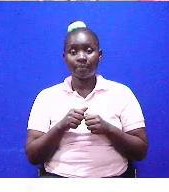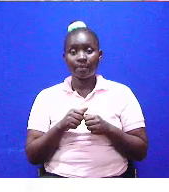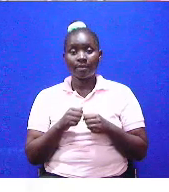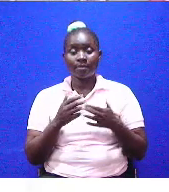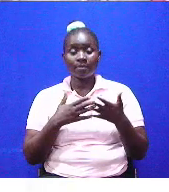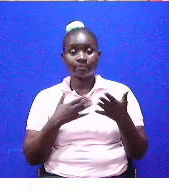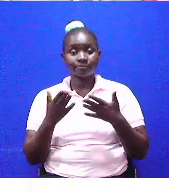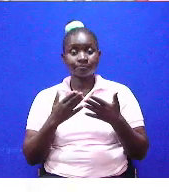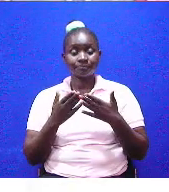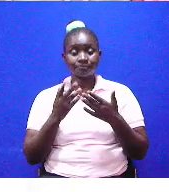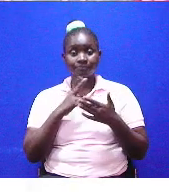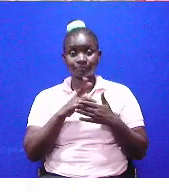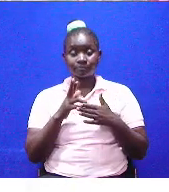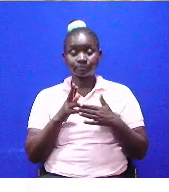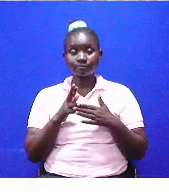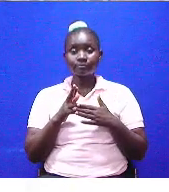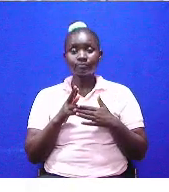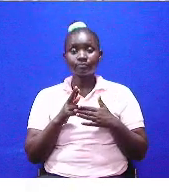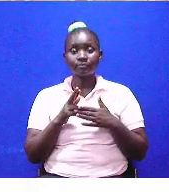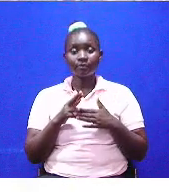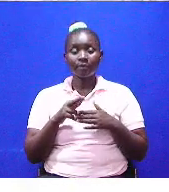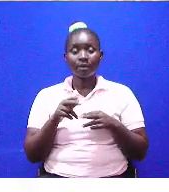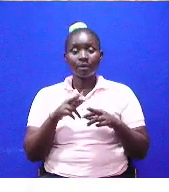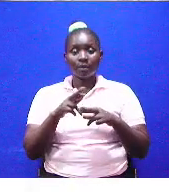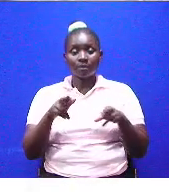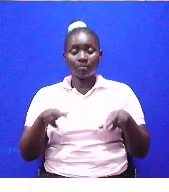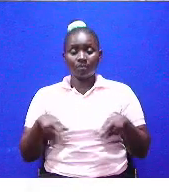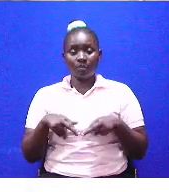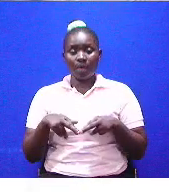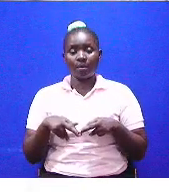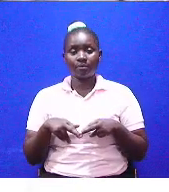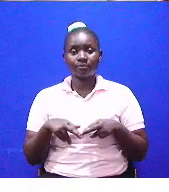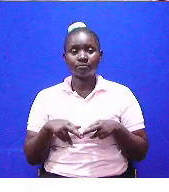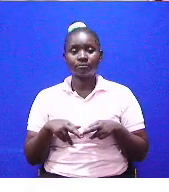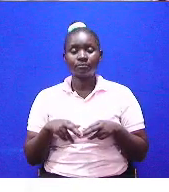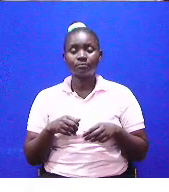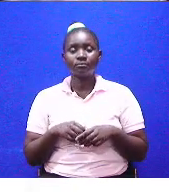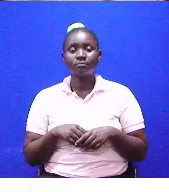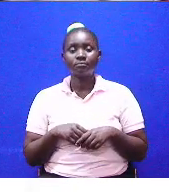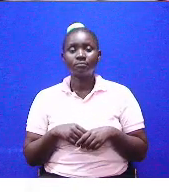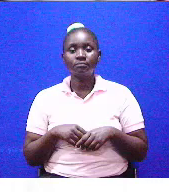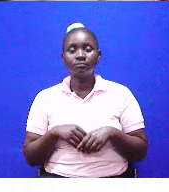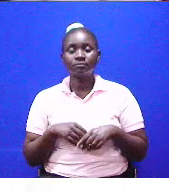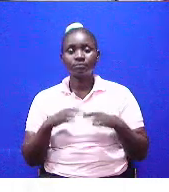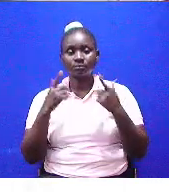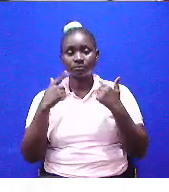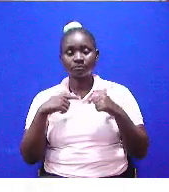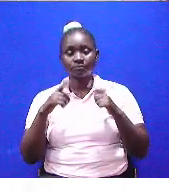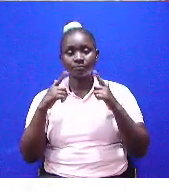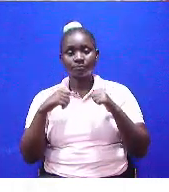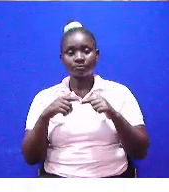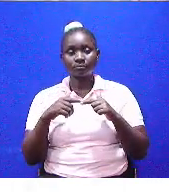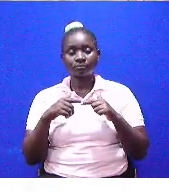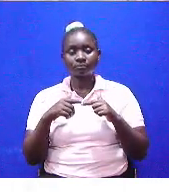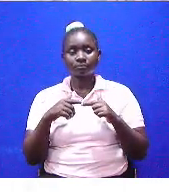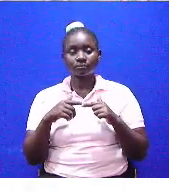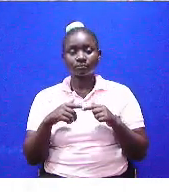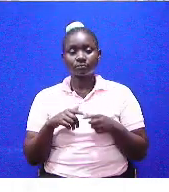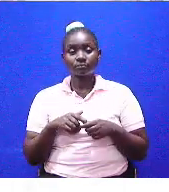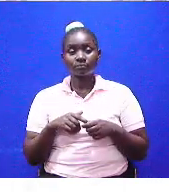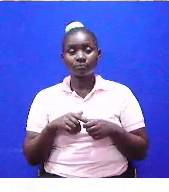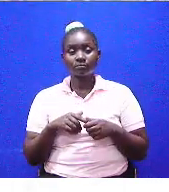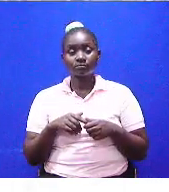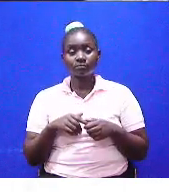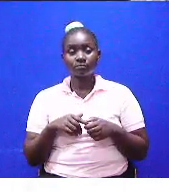na tumeupaka huu mji wa Kiumbu tumeupaka mafuta kutangaza ya kwamba roho wa Bwana akae